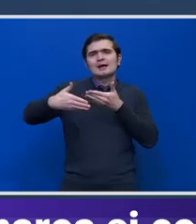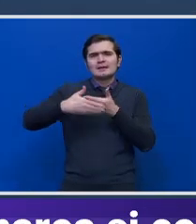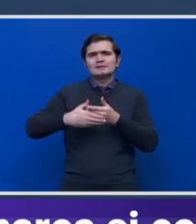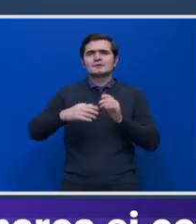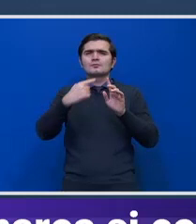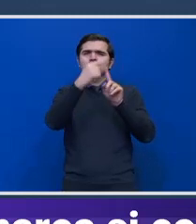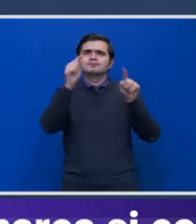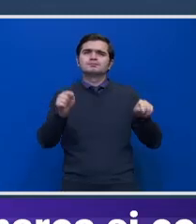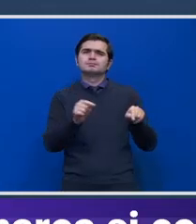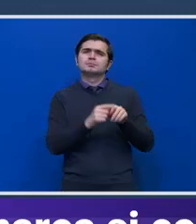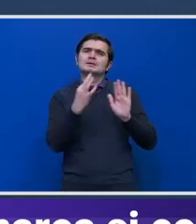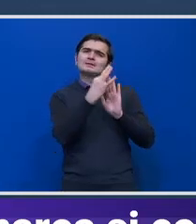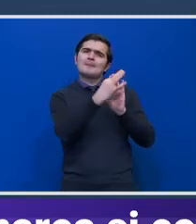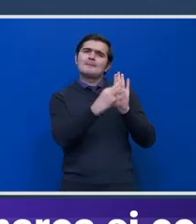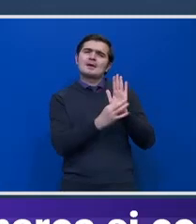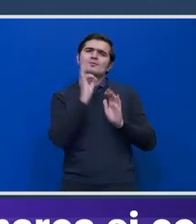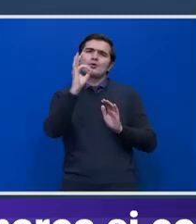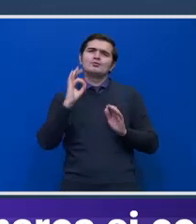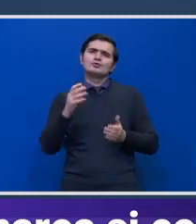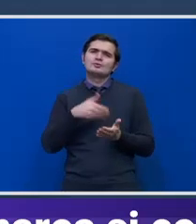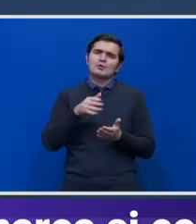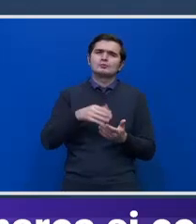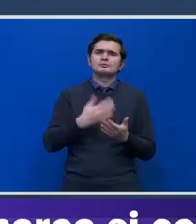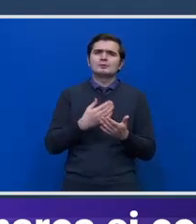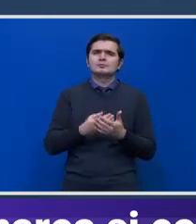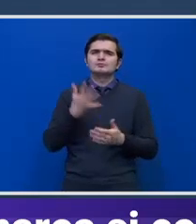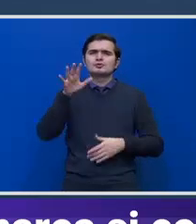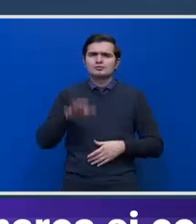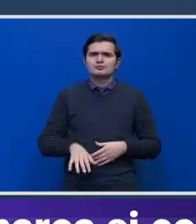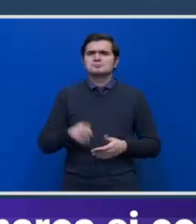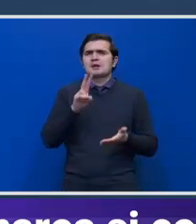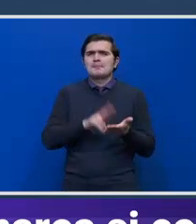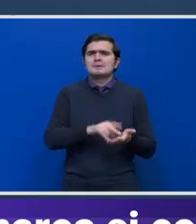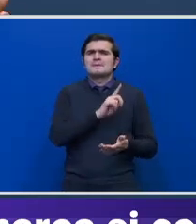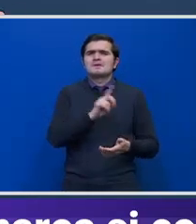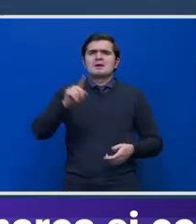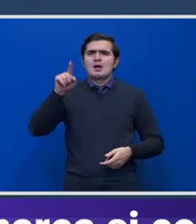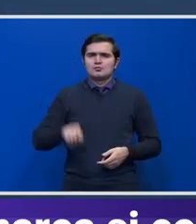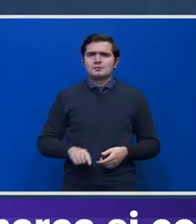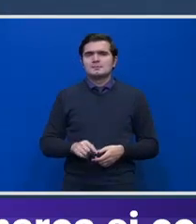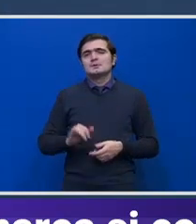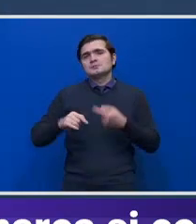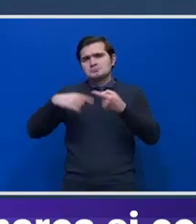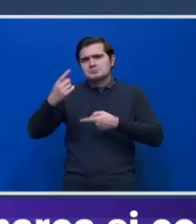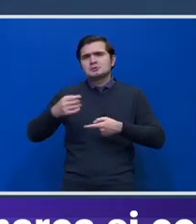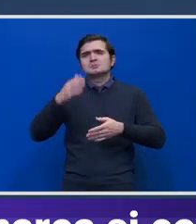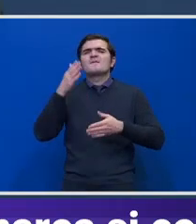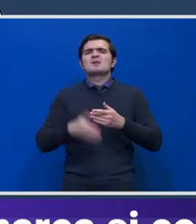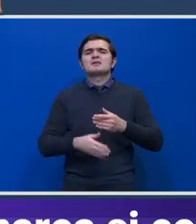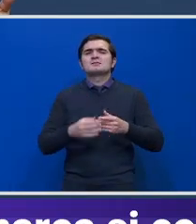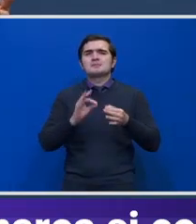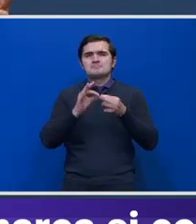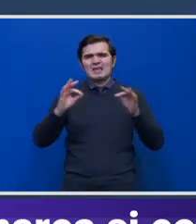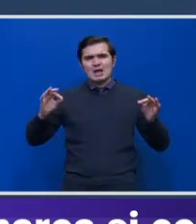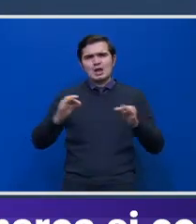procentul de consum din total plaja de consum pe 5 luni care se aplică fiecare luni. Și să finalizăm textul și